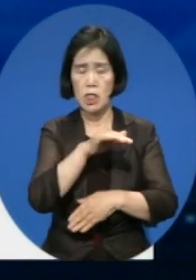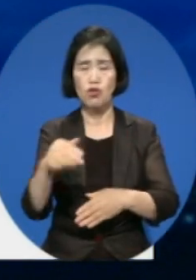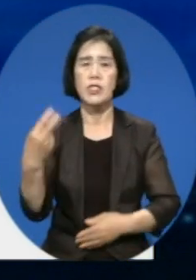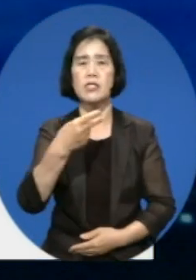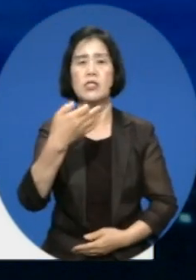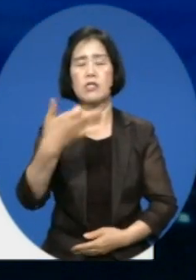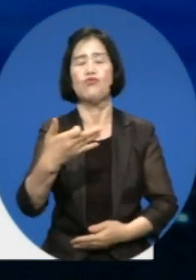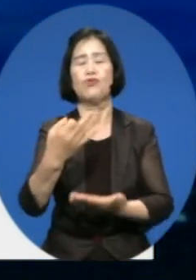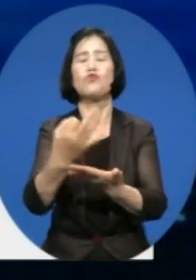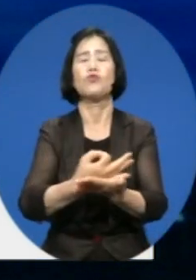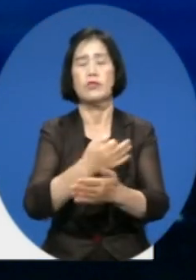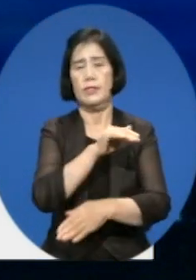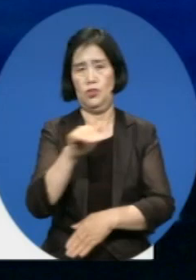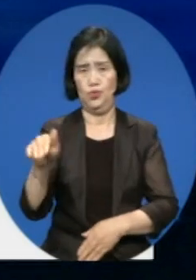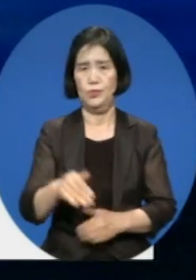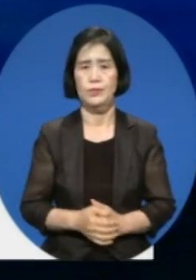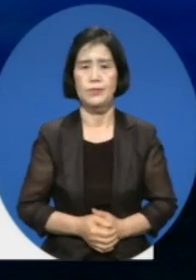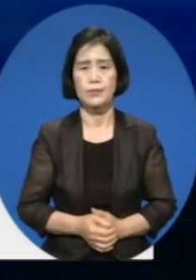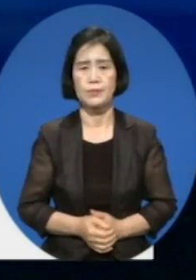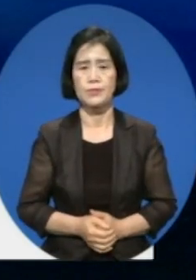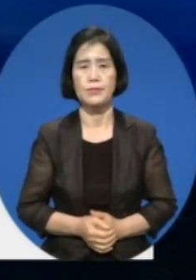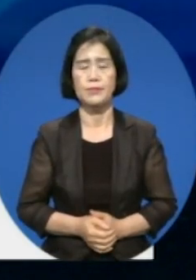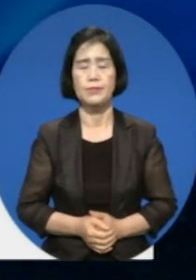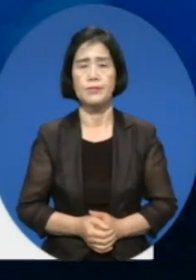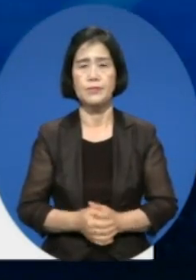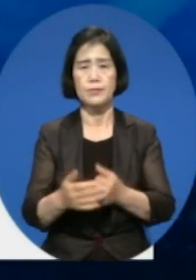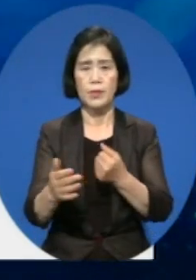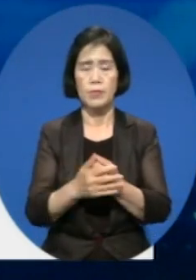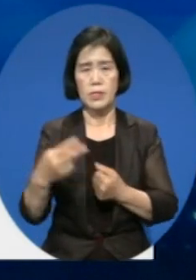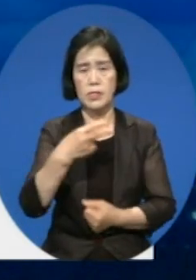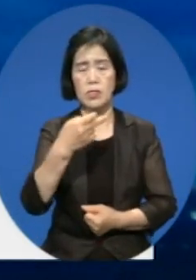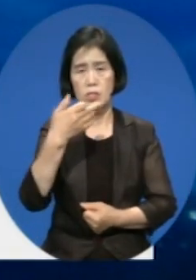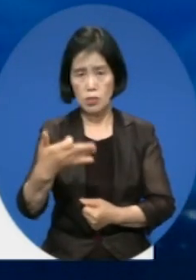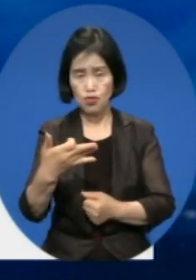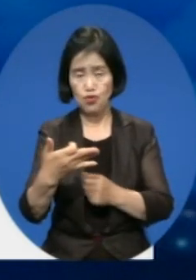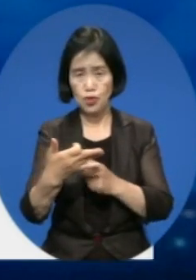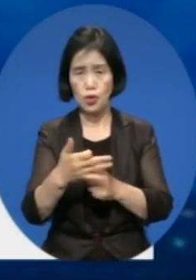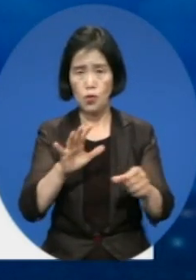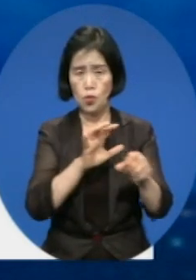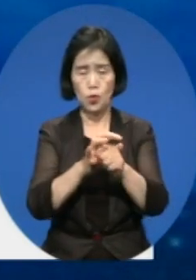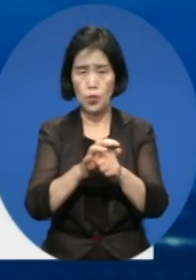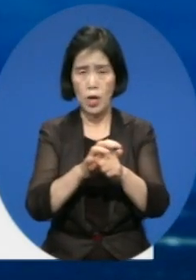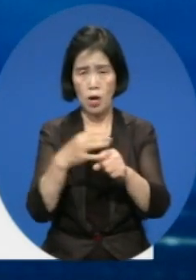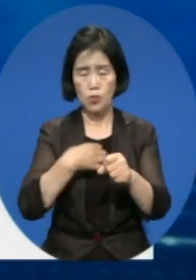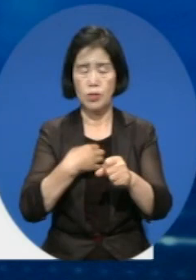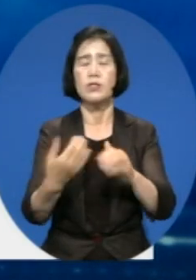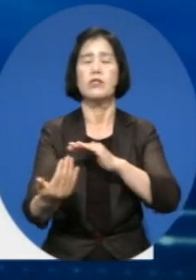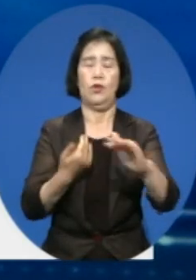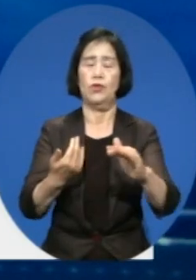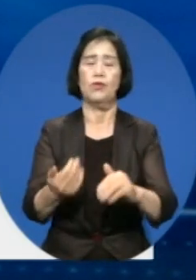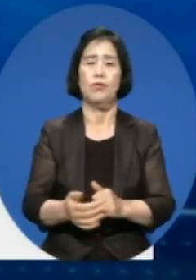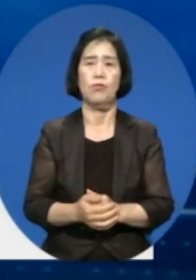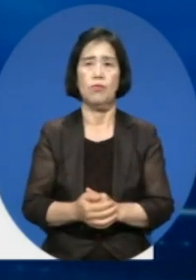2019년 소득을 기준으로 해서 건보료가 매겨지고 있습니다. 그렇기 때문에 2019년은 사실은 코로나 위기가 오기 전이었습니다.